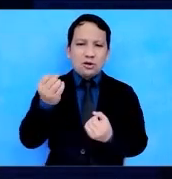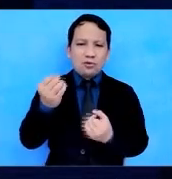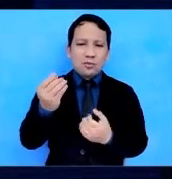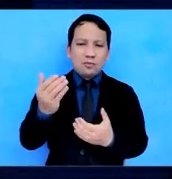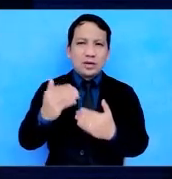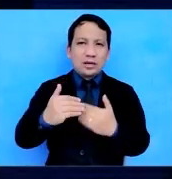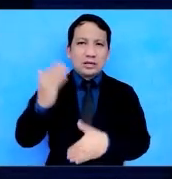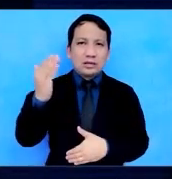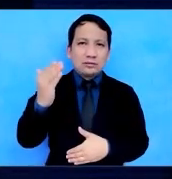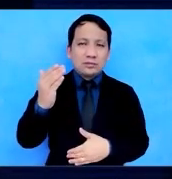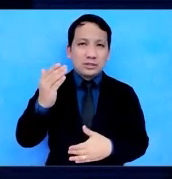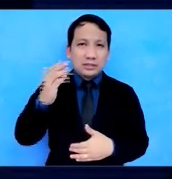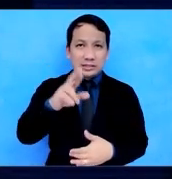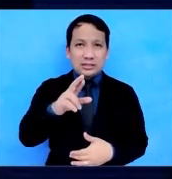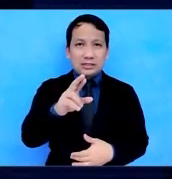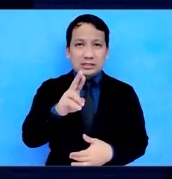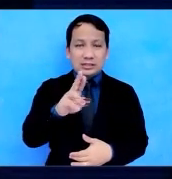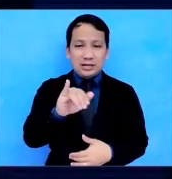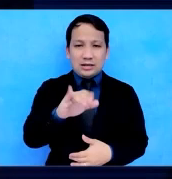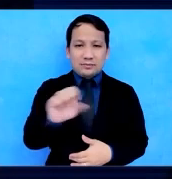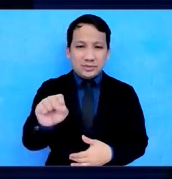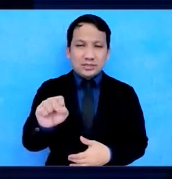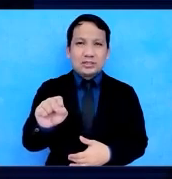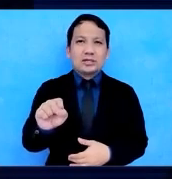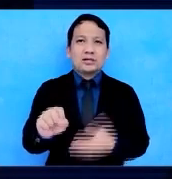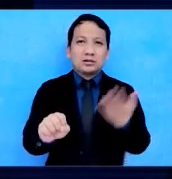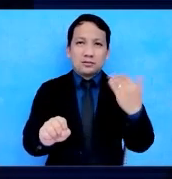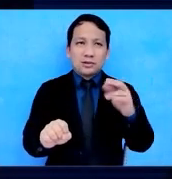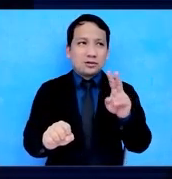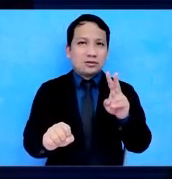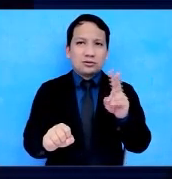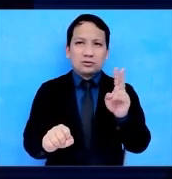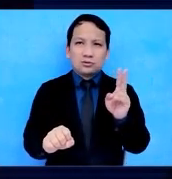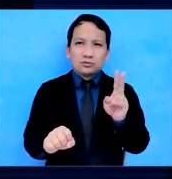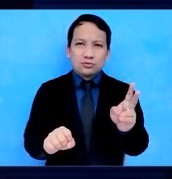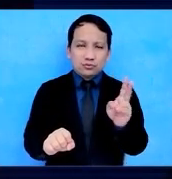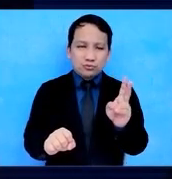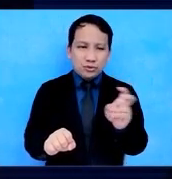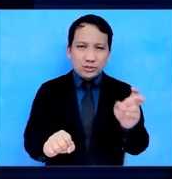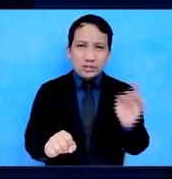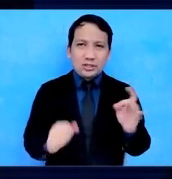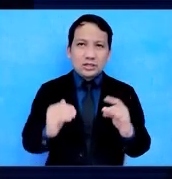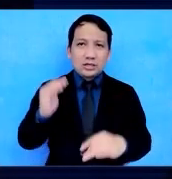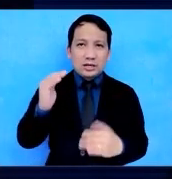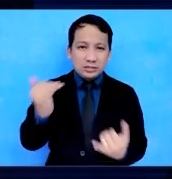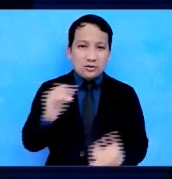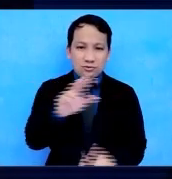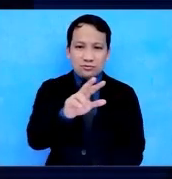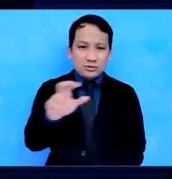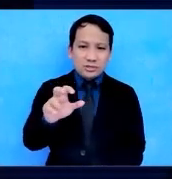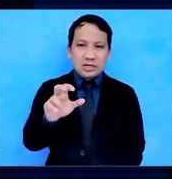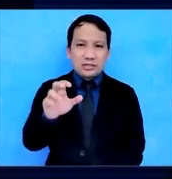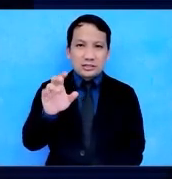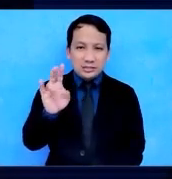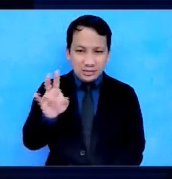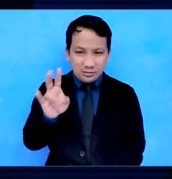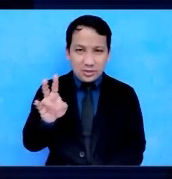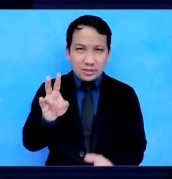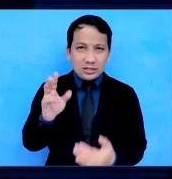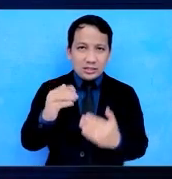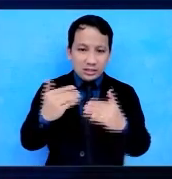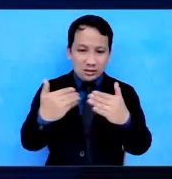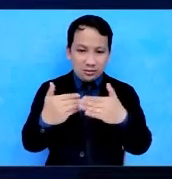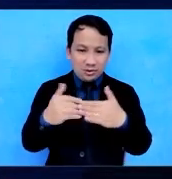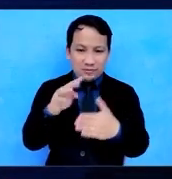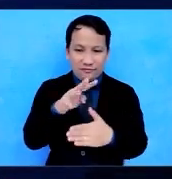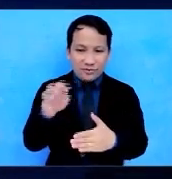sa Pilipinas. Mula sa 200 kaso noong 2020, pumalo ito sa halos 400 kaso nitong 2022.